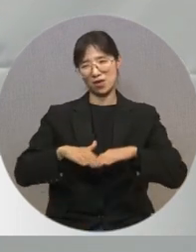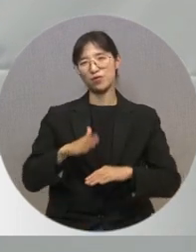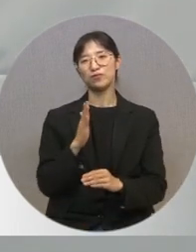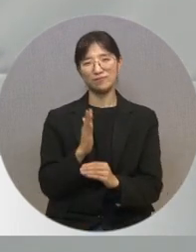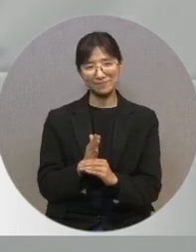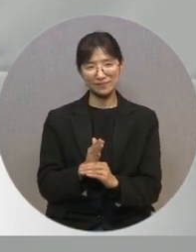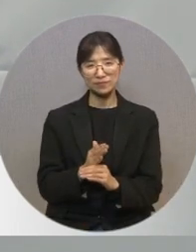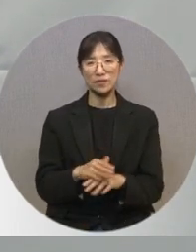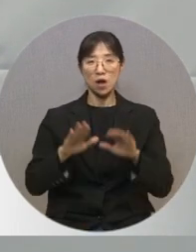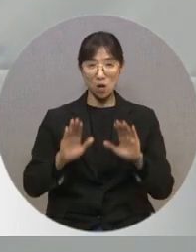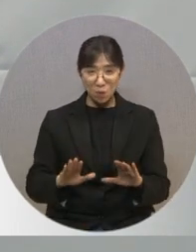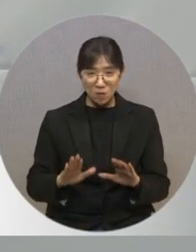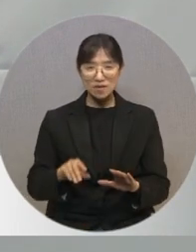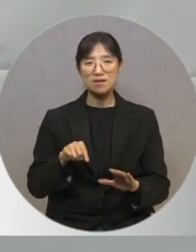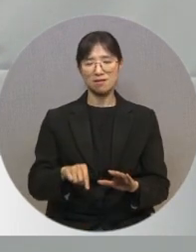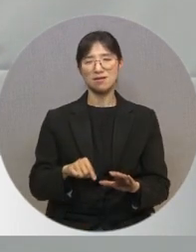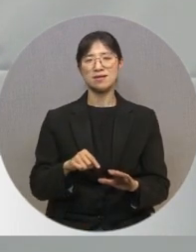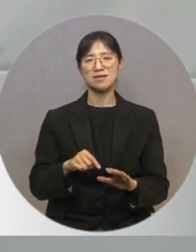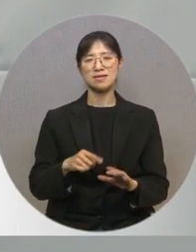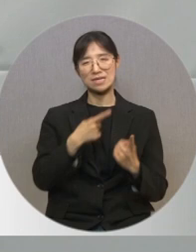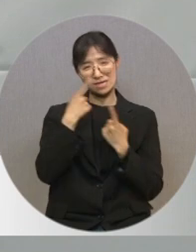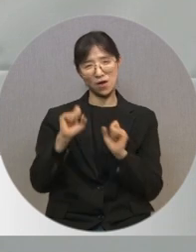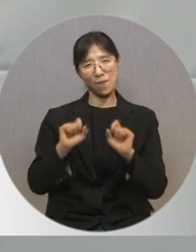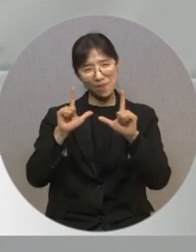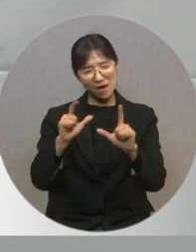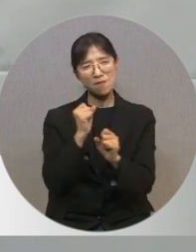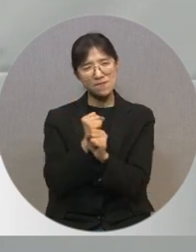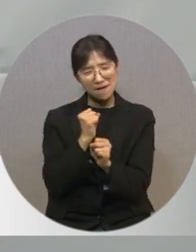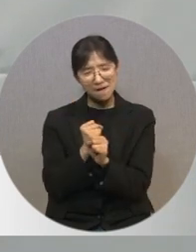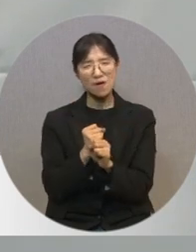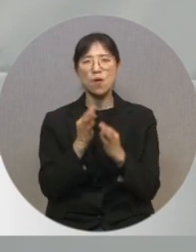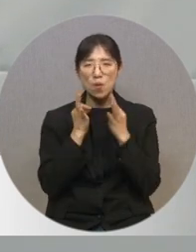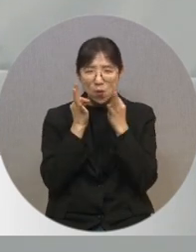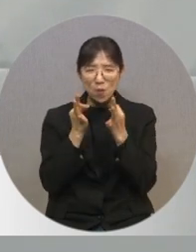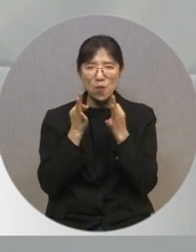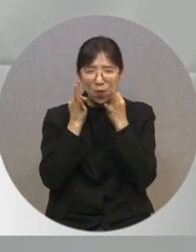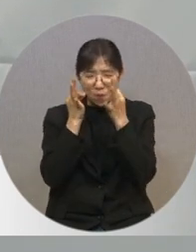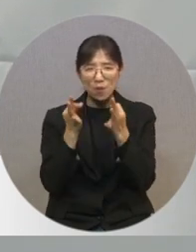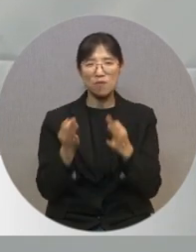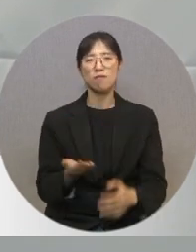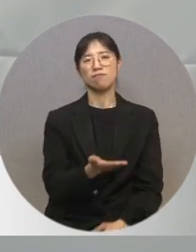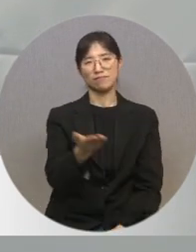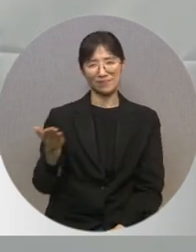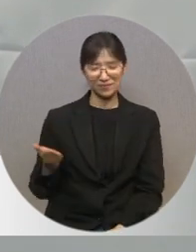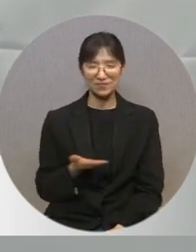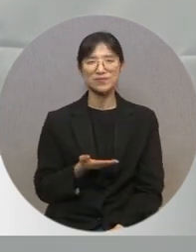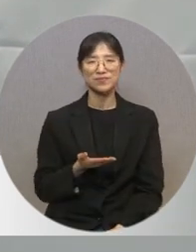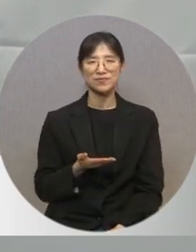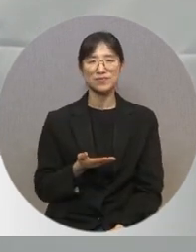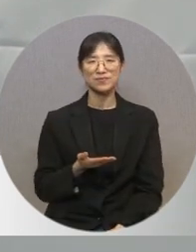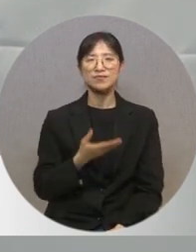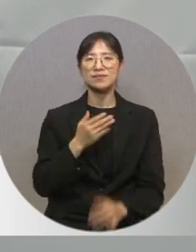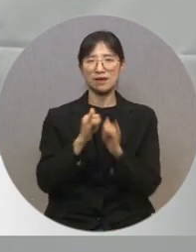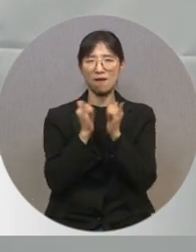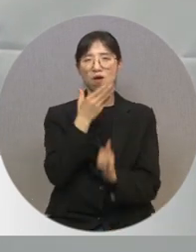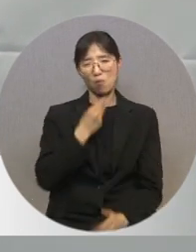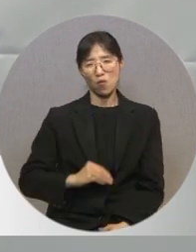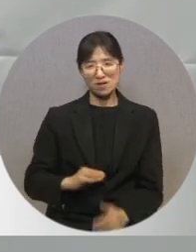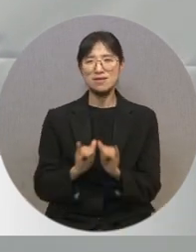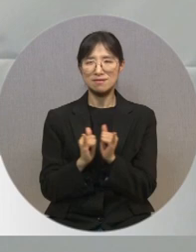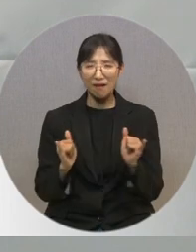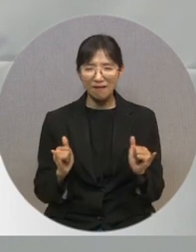있습니다. 오늘도 이 사회복사의 날을 만들기 위해서 이런 애써 주신 우리 사회복사, 우리